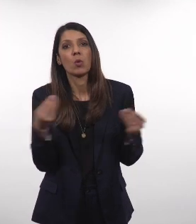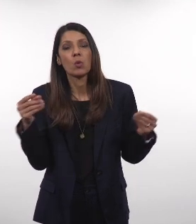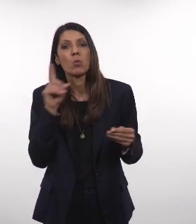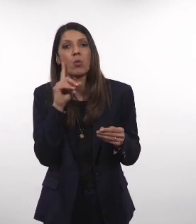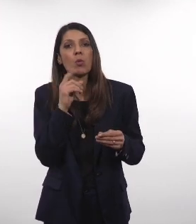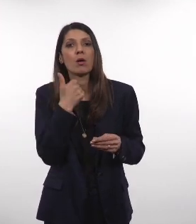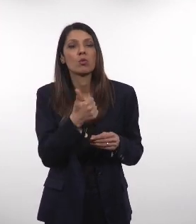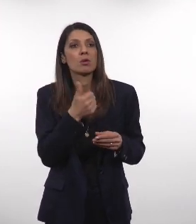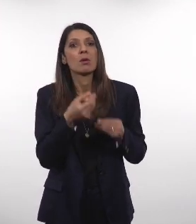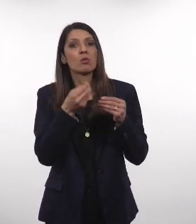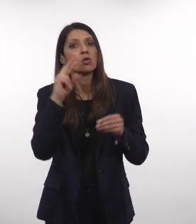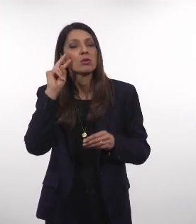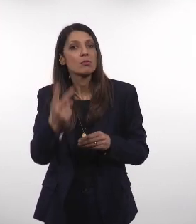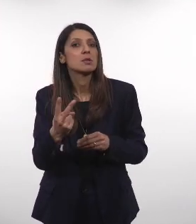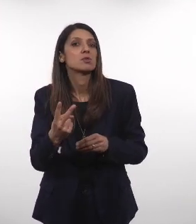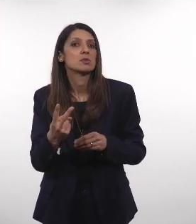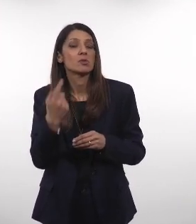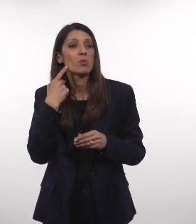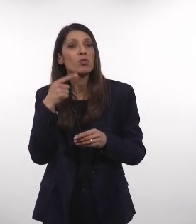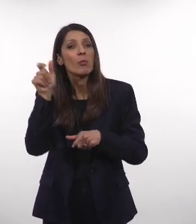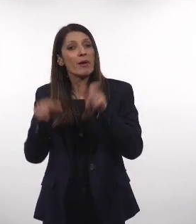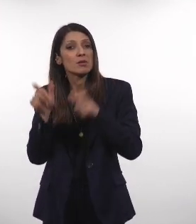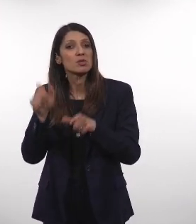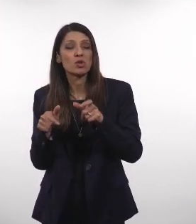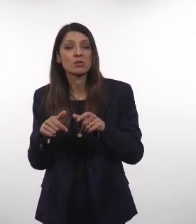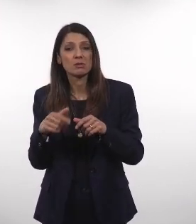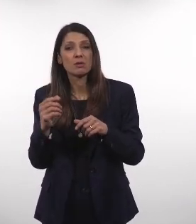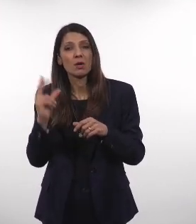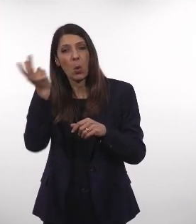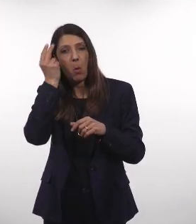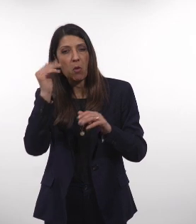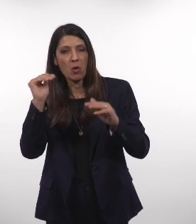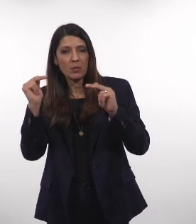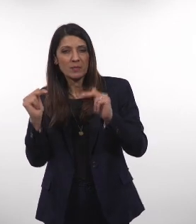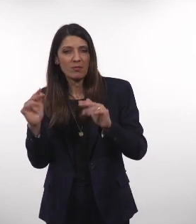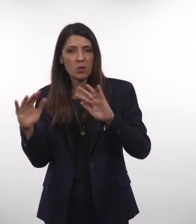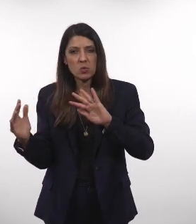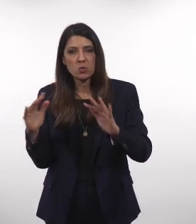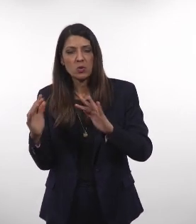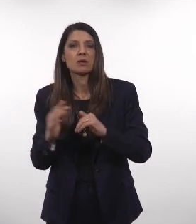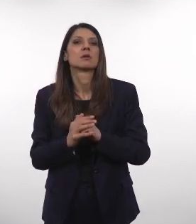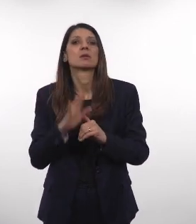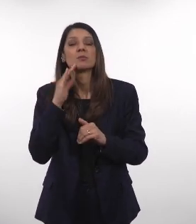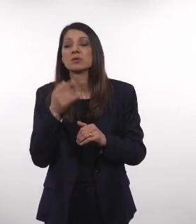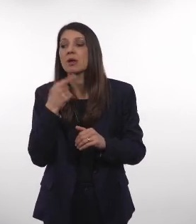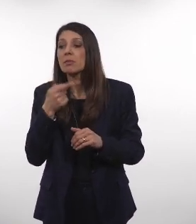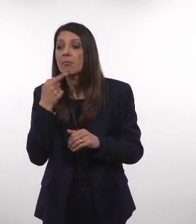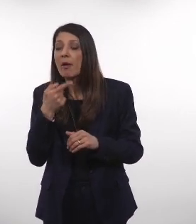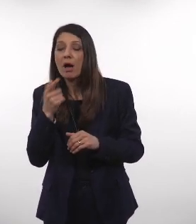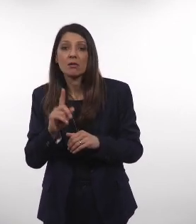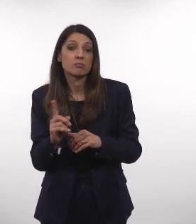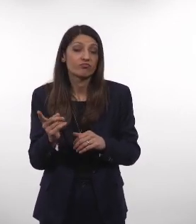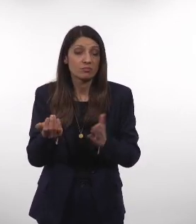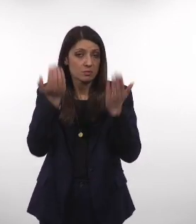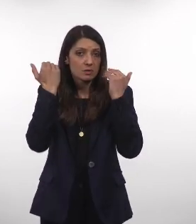une fois, l'habituation, c'est pour les personnes qui ont des petits niveaux de compréhension, et en général, les informations verbales chez quelqu'un qui est déjà dans une situation